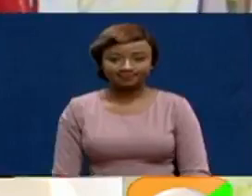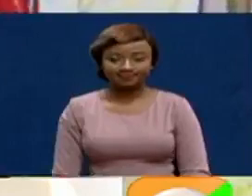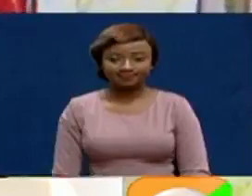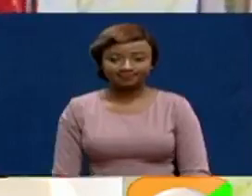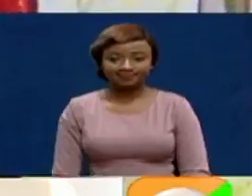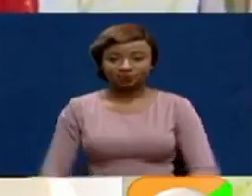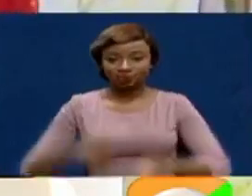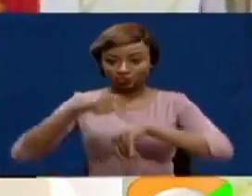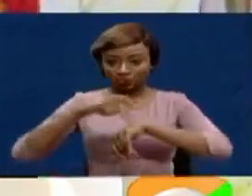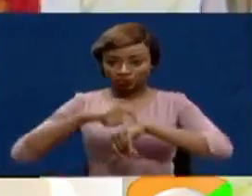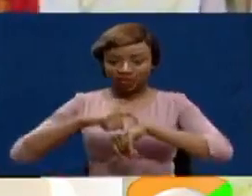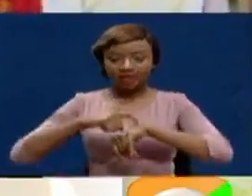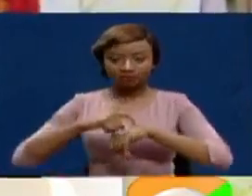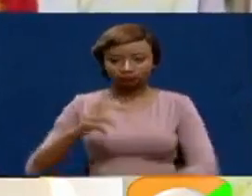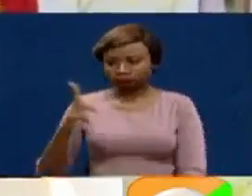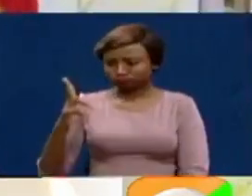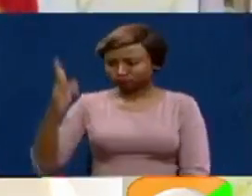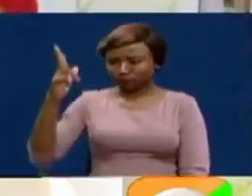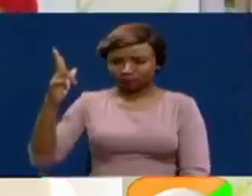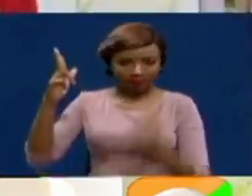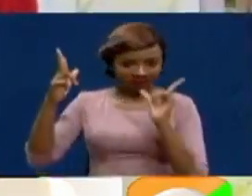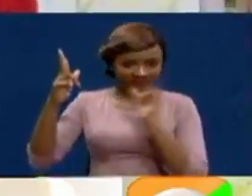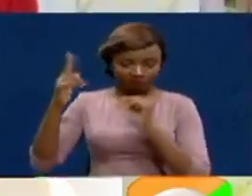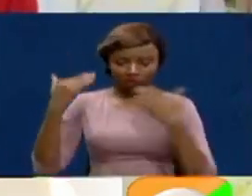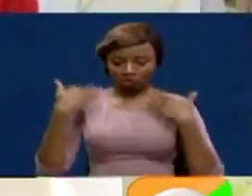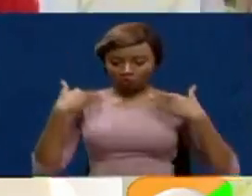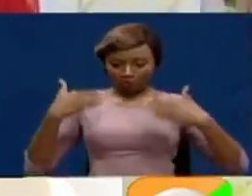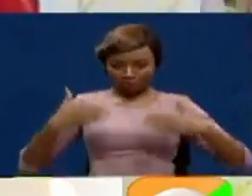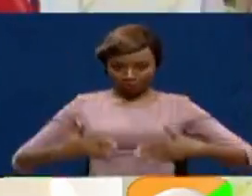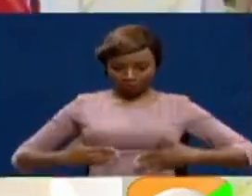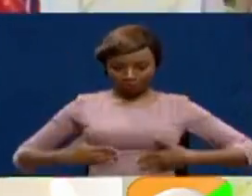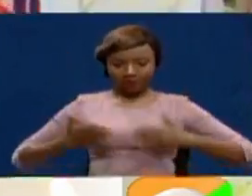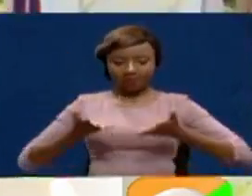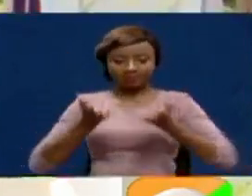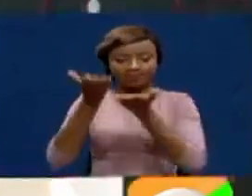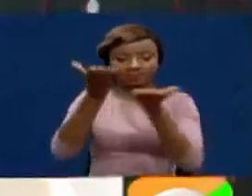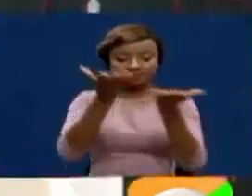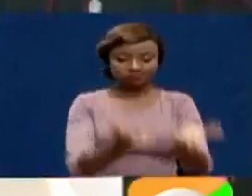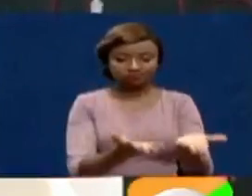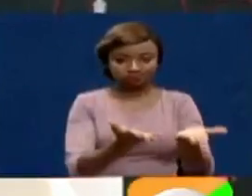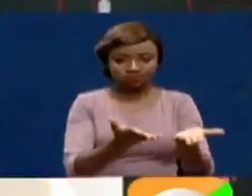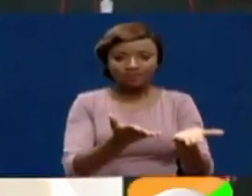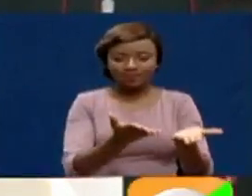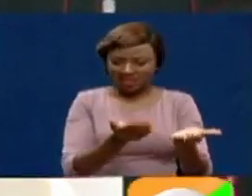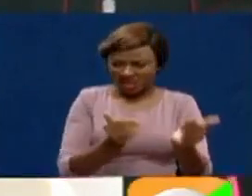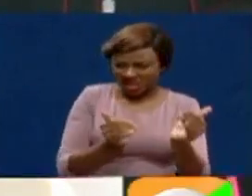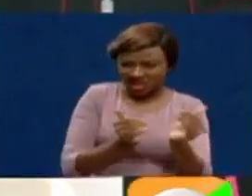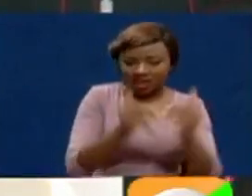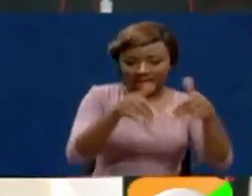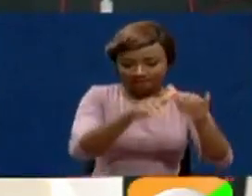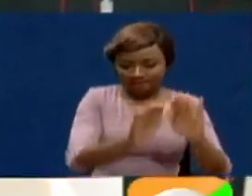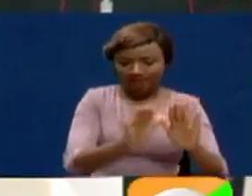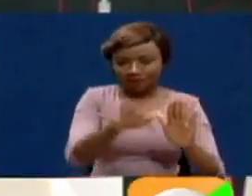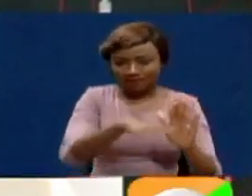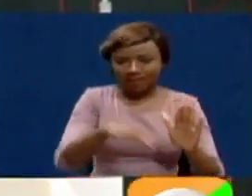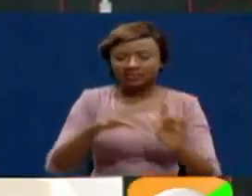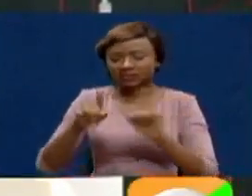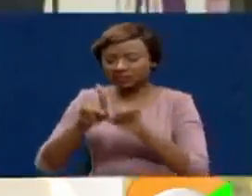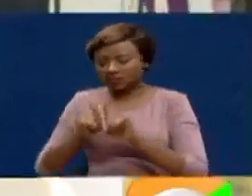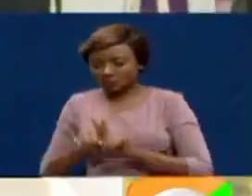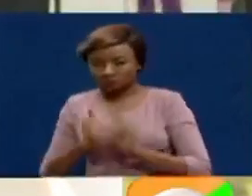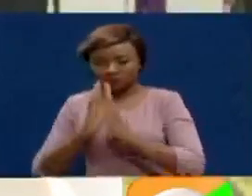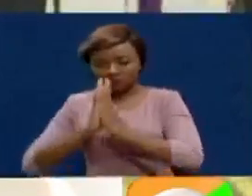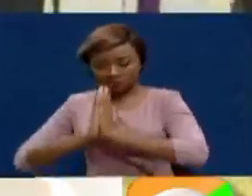Baada ya saluti za bunduki, mwili wa rais Moi uliwasilishwa kaburini kabla ya ibada ndogo kuandaliwa. Maombi